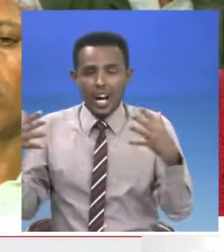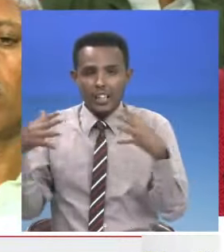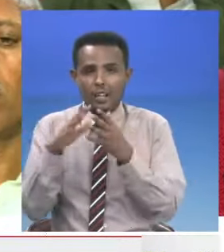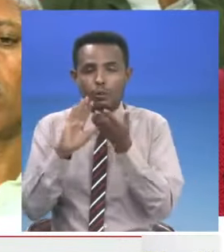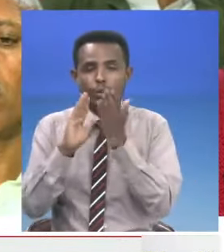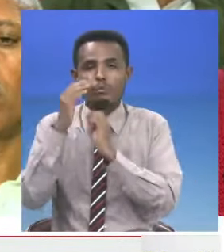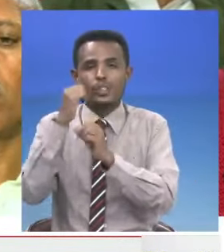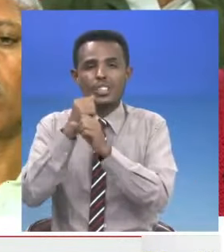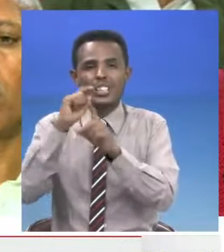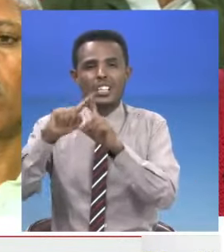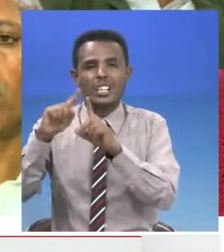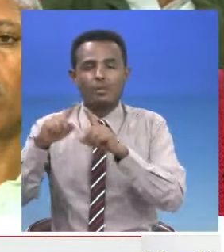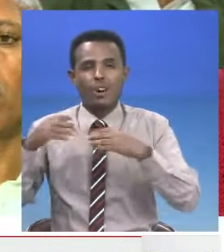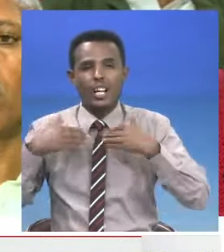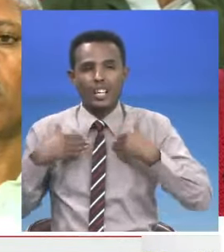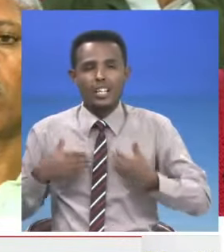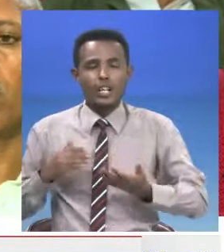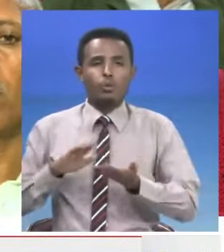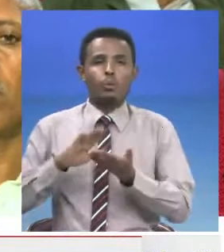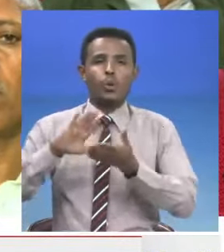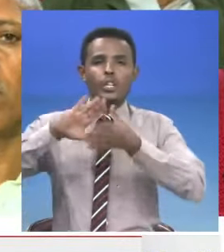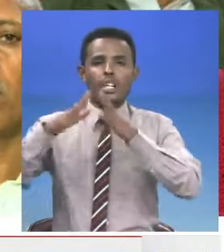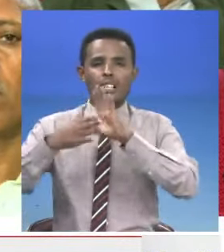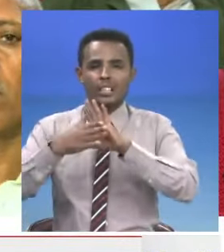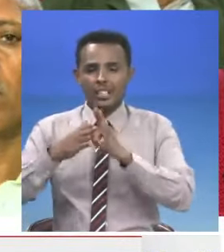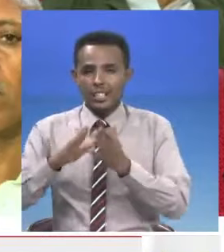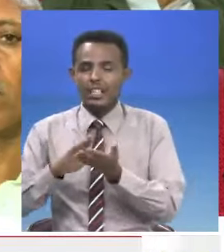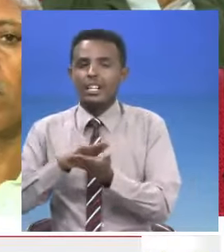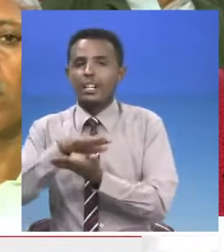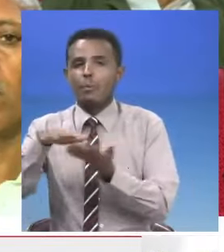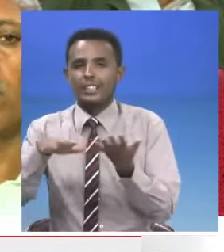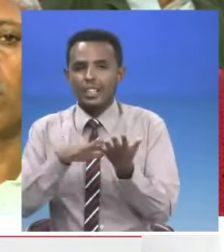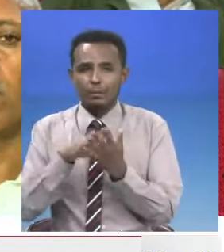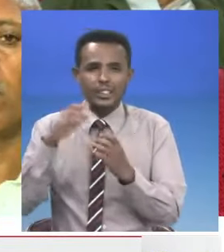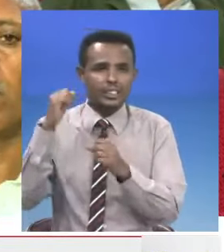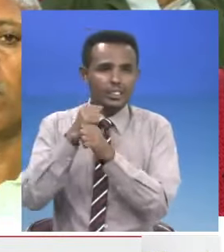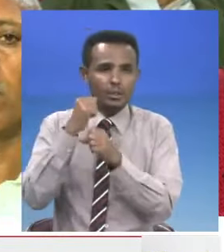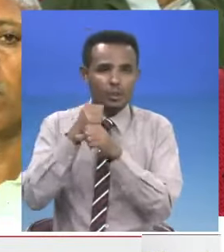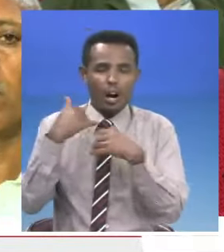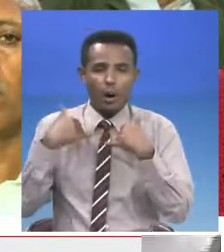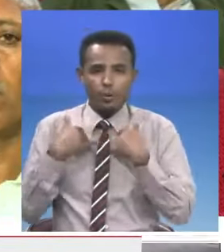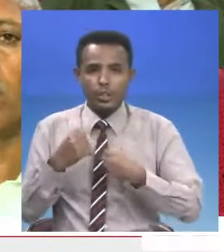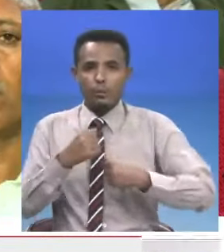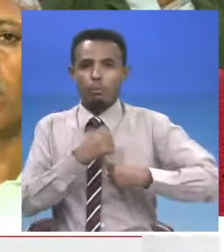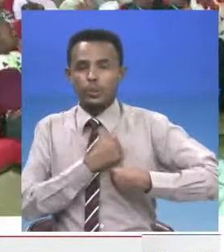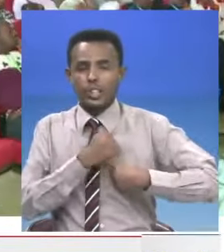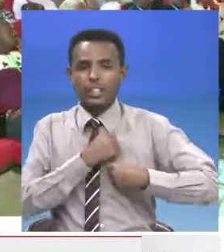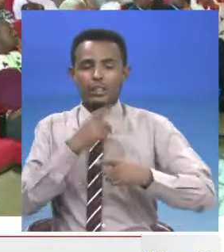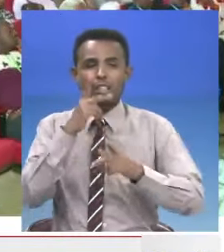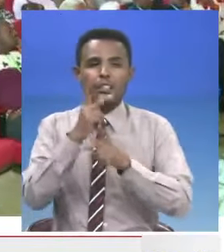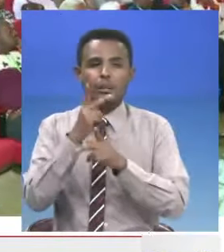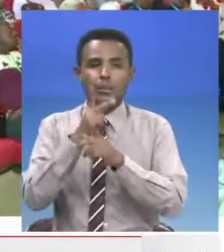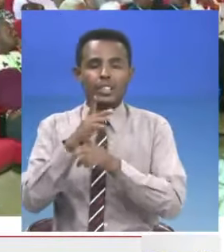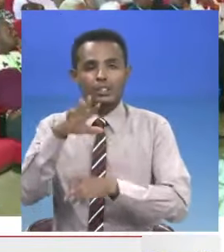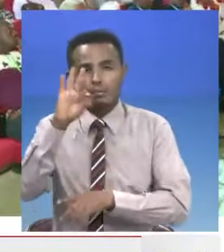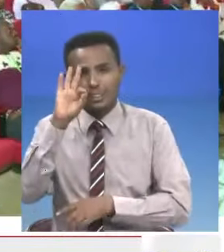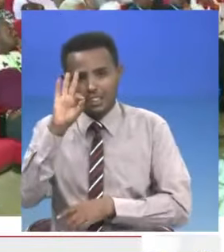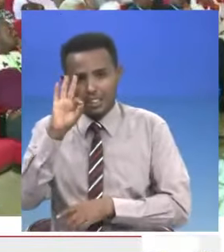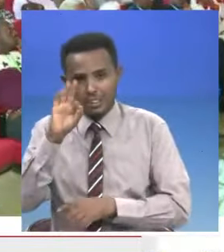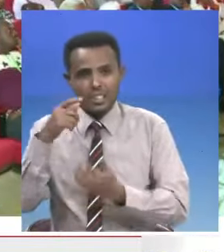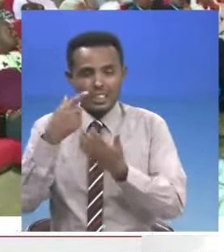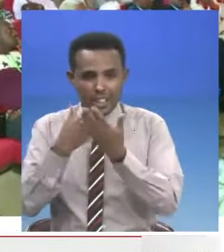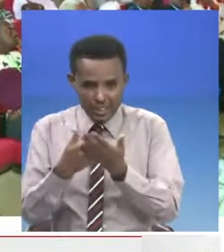የሚሰሩ የተለያዩ አካላት ጎንደርን ለማተራመስ ቀን ተሌት እየሰሩ ነው ያለው። አሁንም በወታደር እየተጠበቀች ነው የምትገኘው ጎንደርና